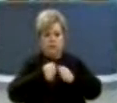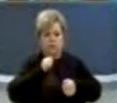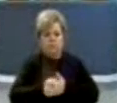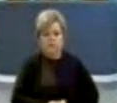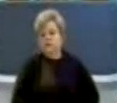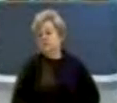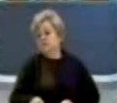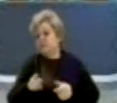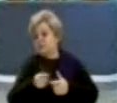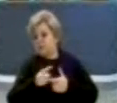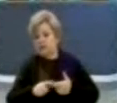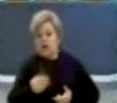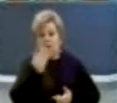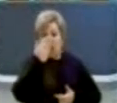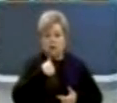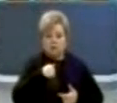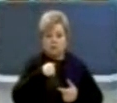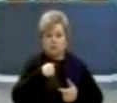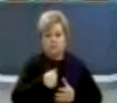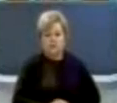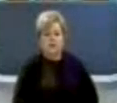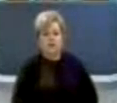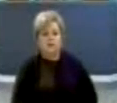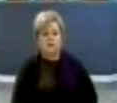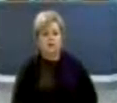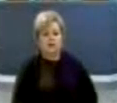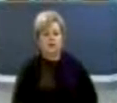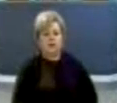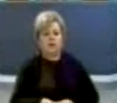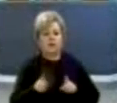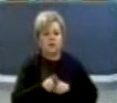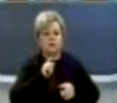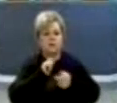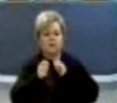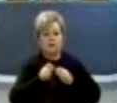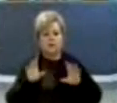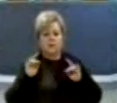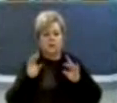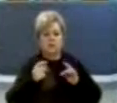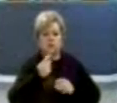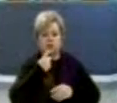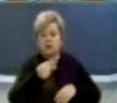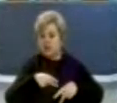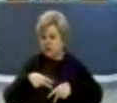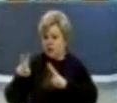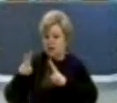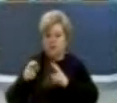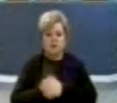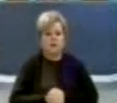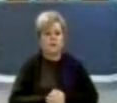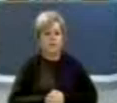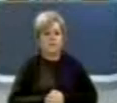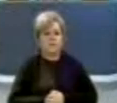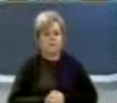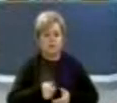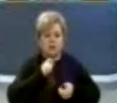hani, pavarësisht siç ka qenë rasti me marrëveshjen e 10 shtatorit dhe ta ktheni ose parimet e